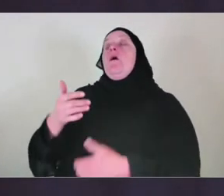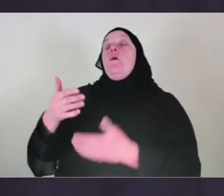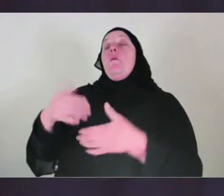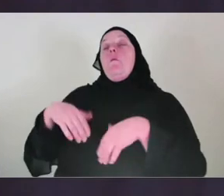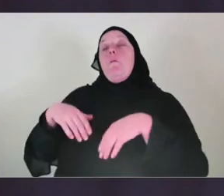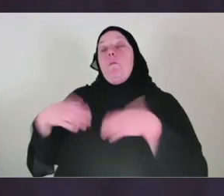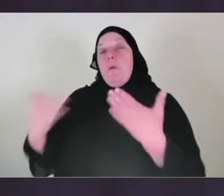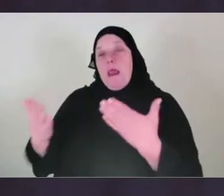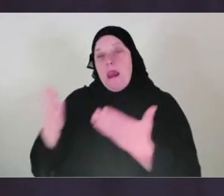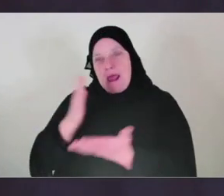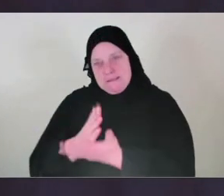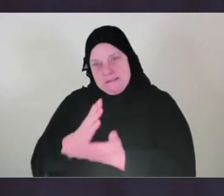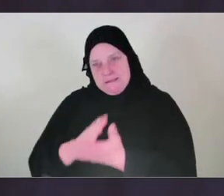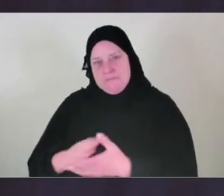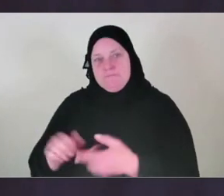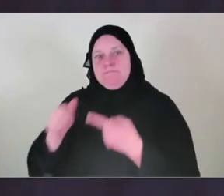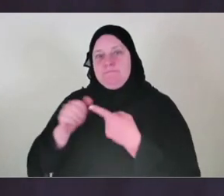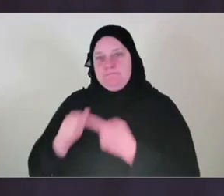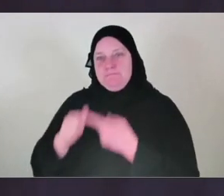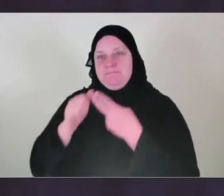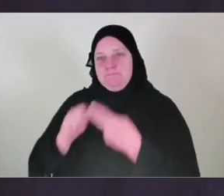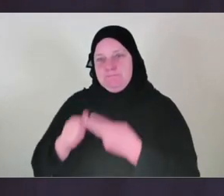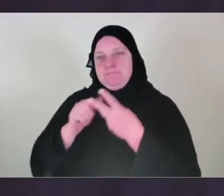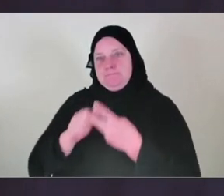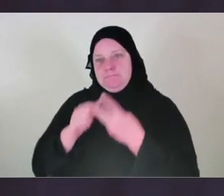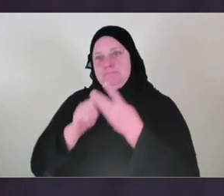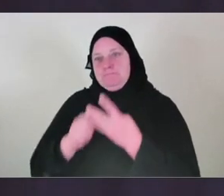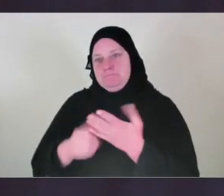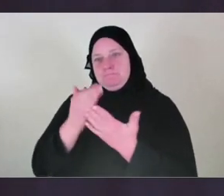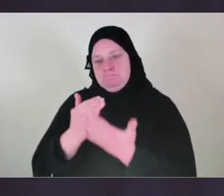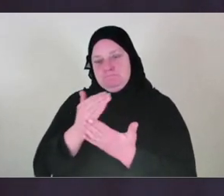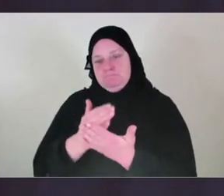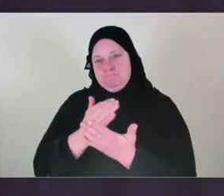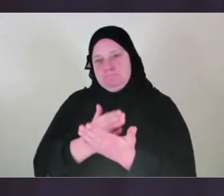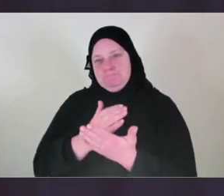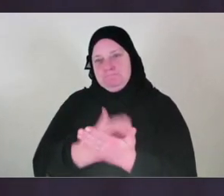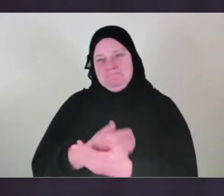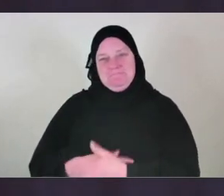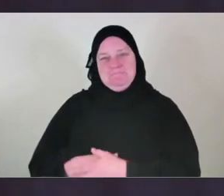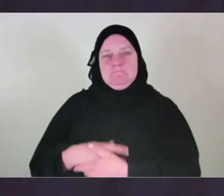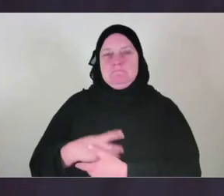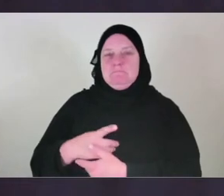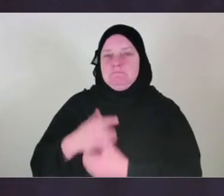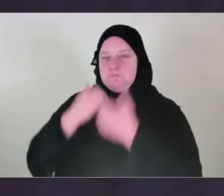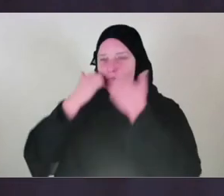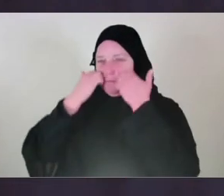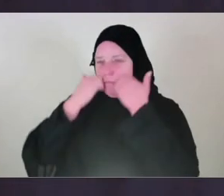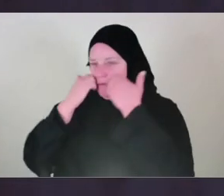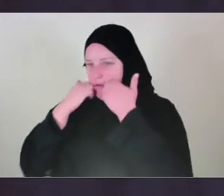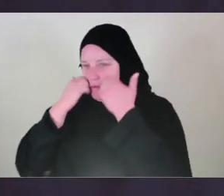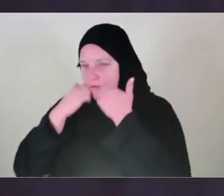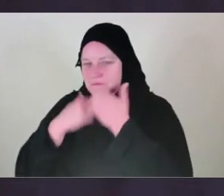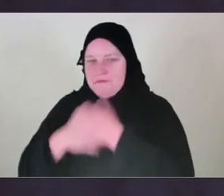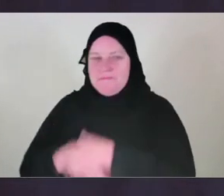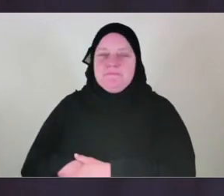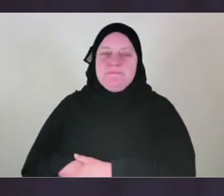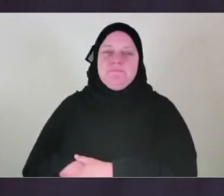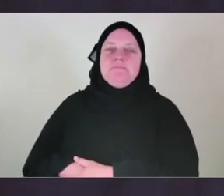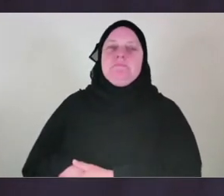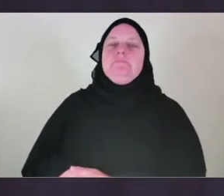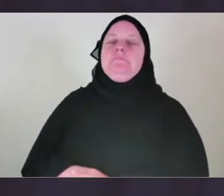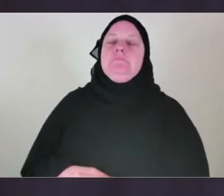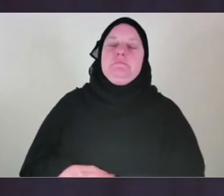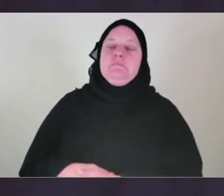لِأَنَّ أَهْلَ الْجَنَّةِ كُلَّهُمْ يَكُونُونَ شُبَّانًا. Could you imagine right